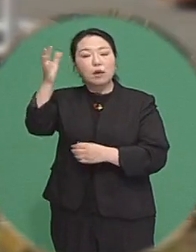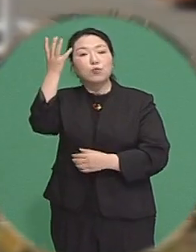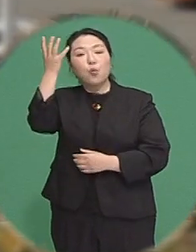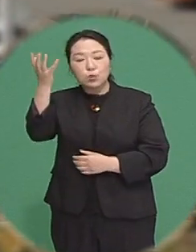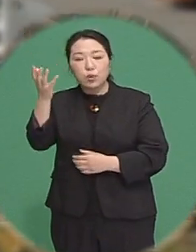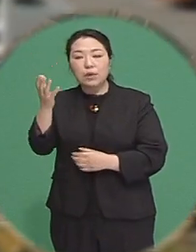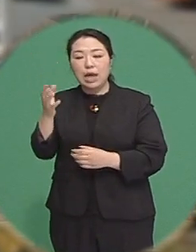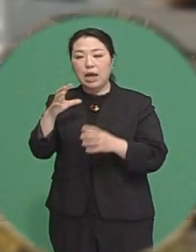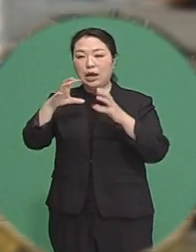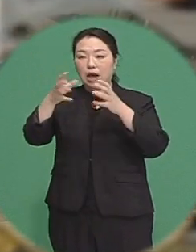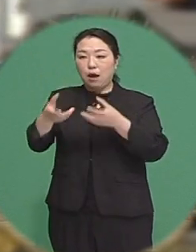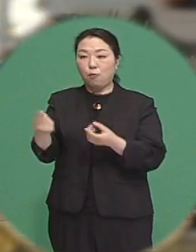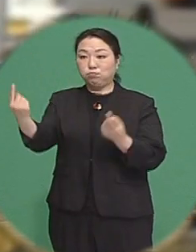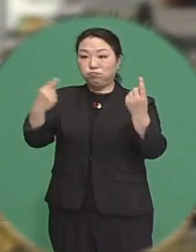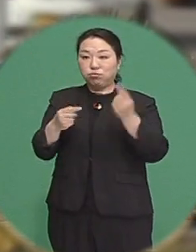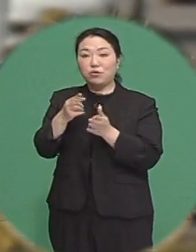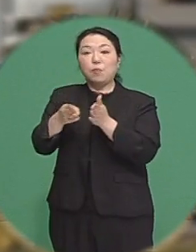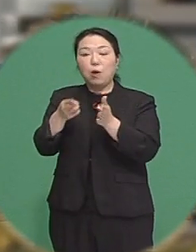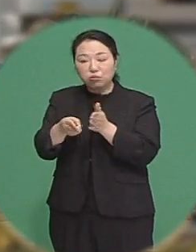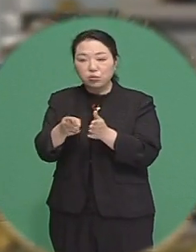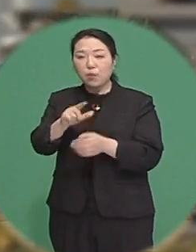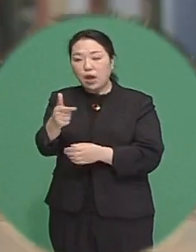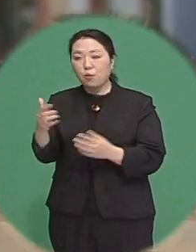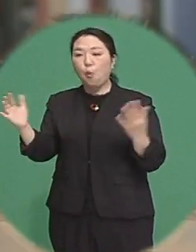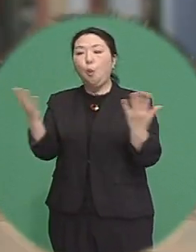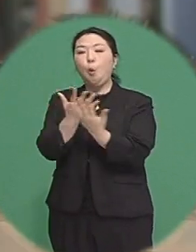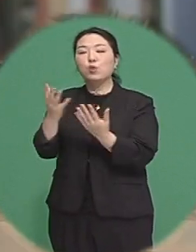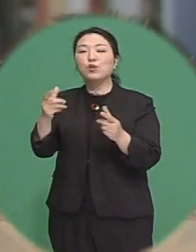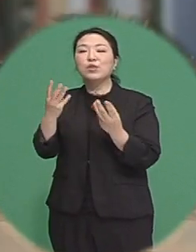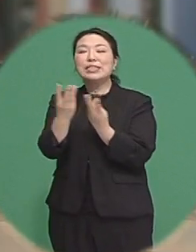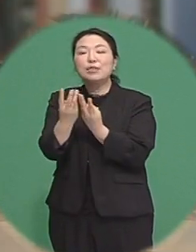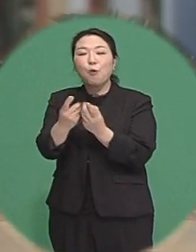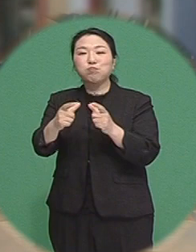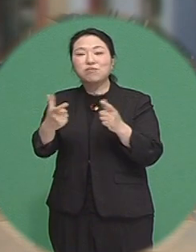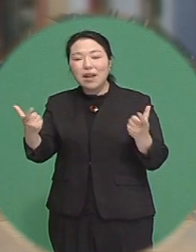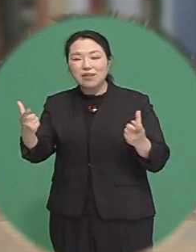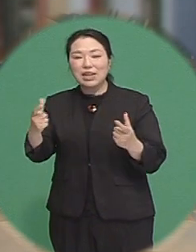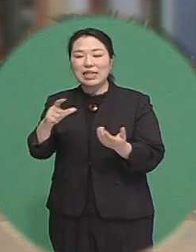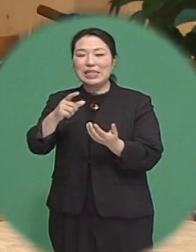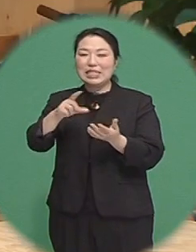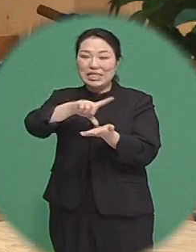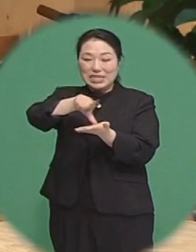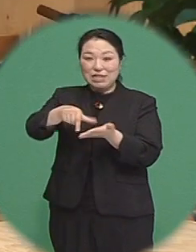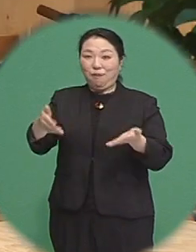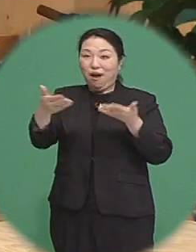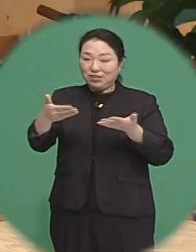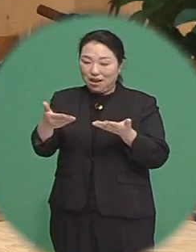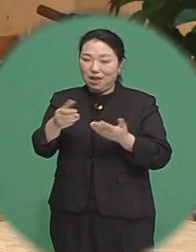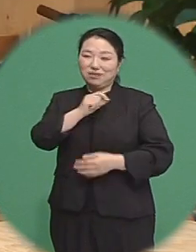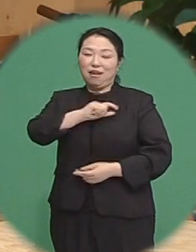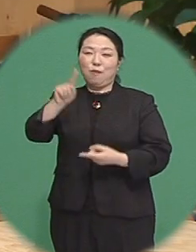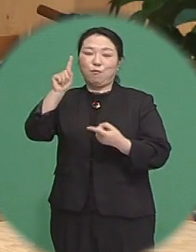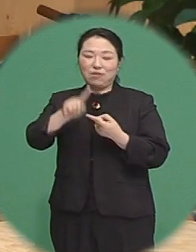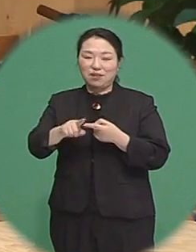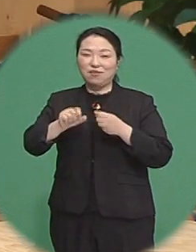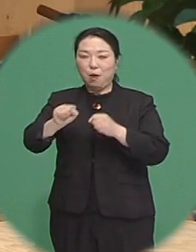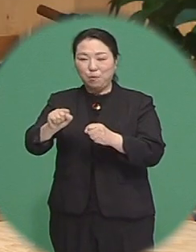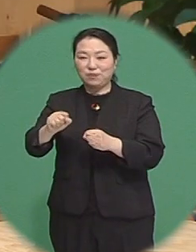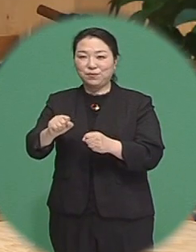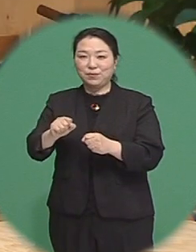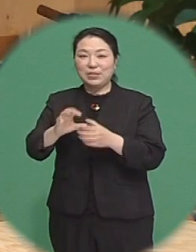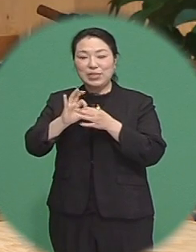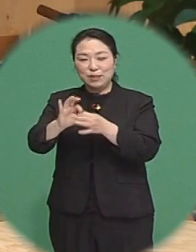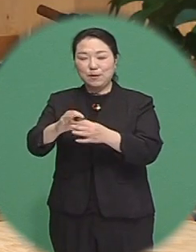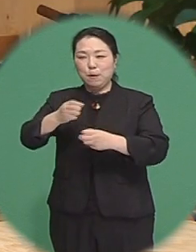の拡大地域の活性化も積極的に推進していきます引き続き気を緩めることなく